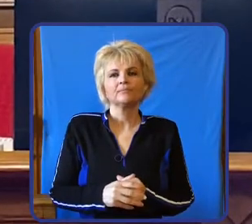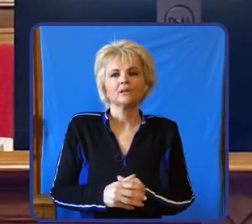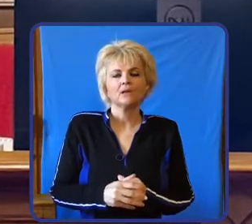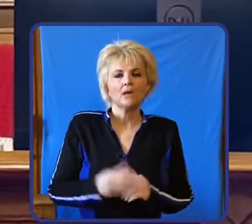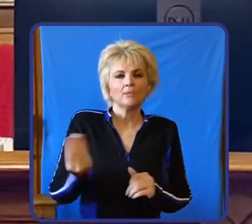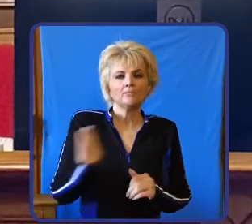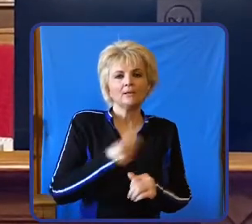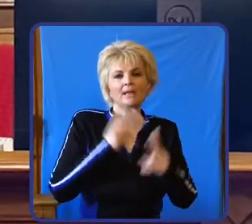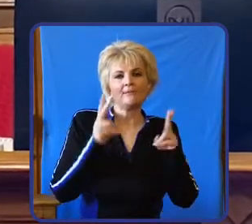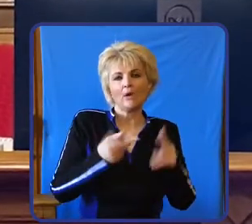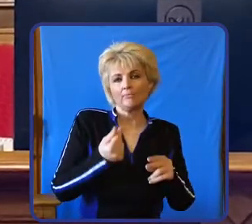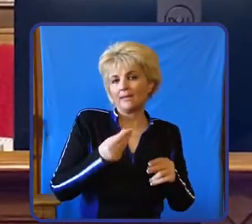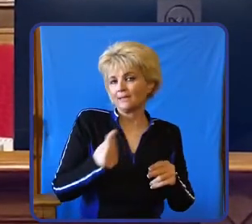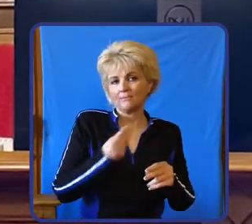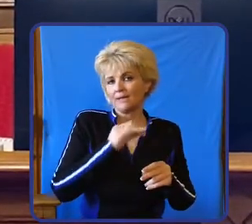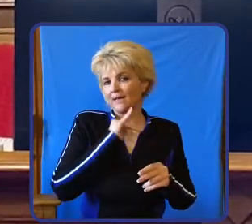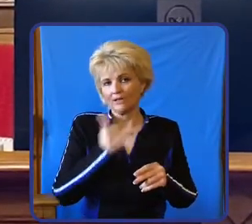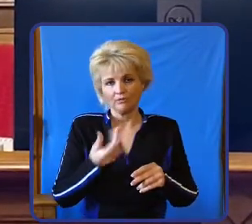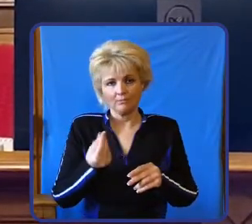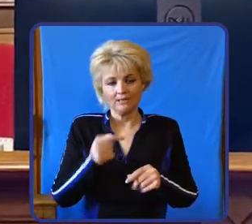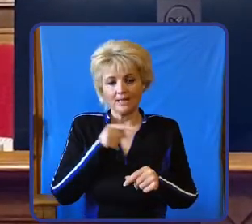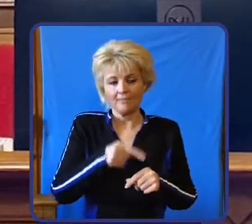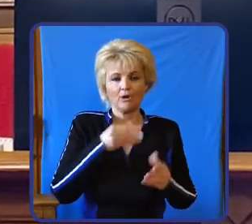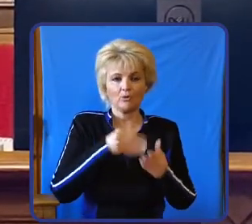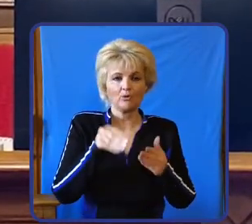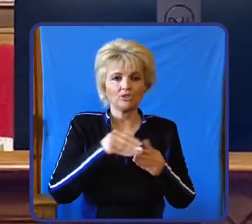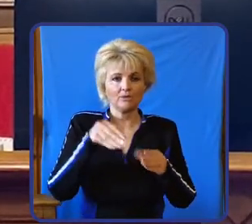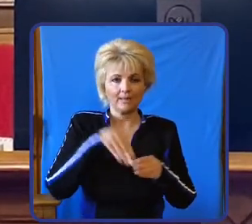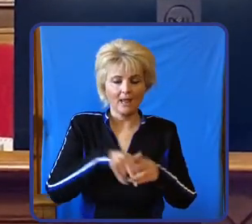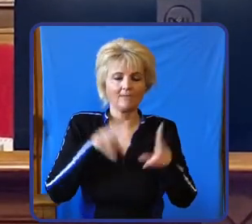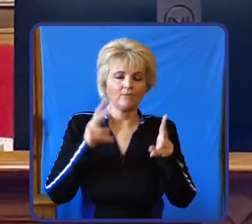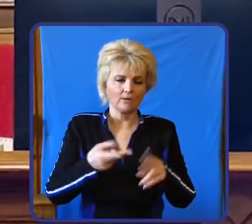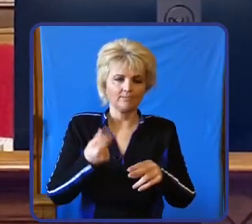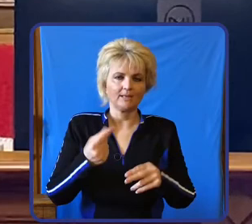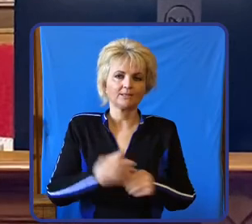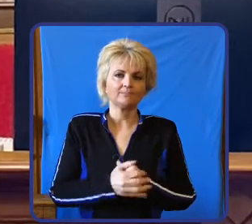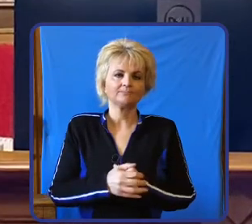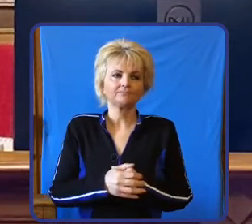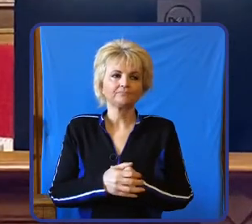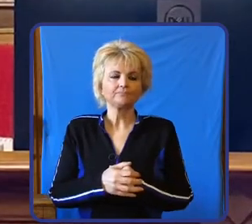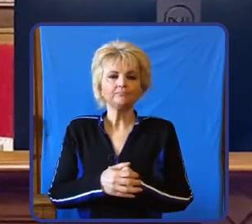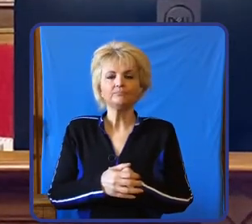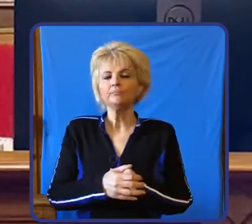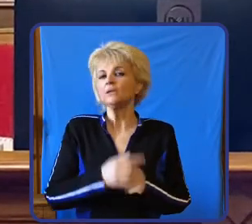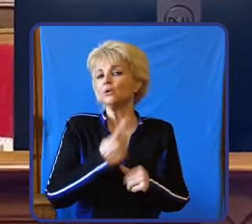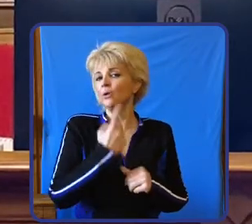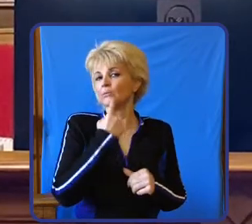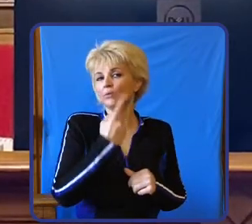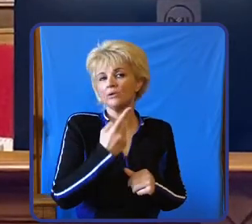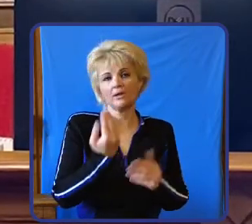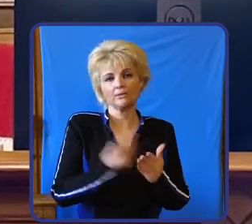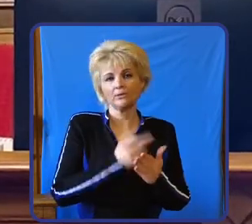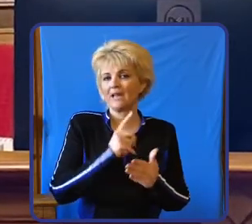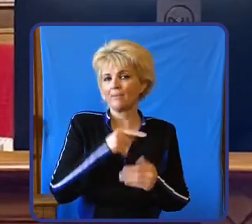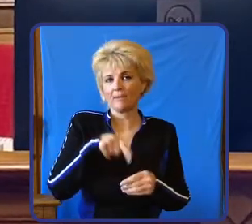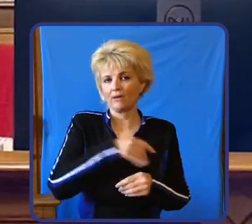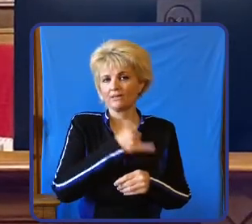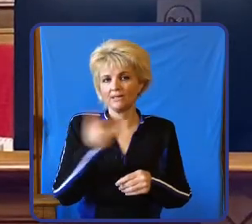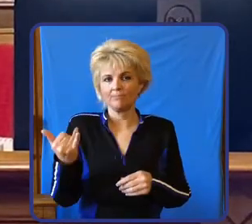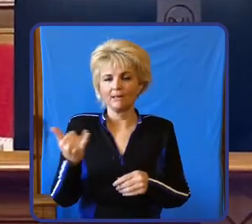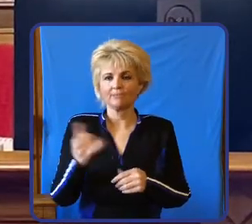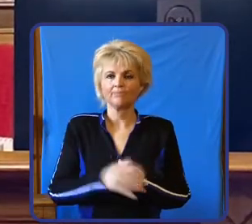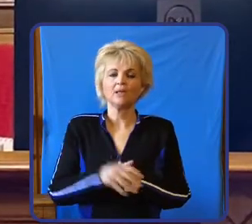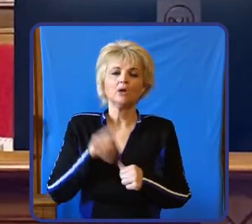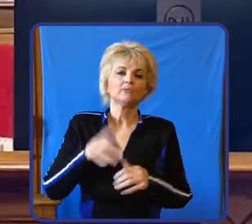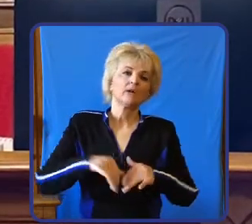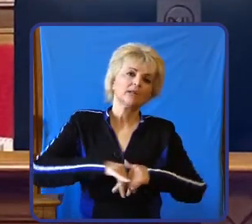és mire nincs fedezet, ebben a költségvetésben tehát van fedezet ezekre a fejlesztésekre. Ön azt mondja, hogy szükségesek, de nem idén. Ott van a fedezet, ott van a